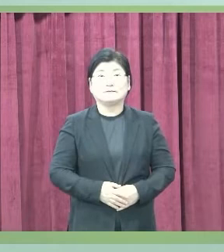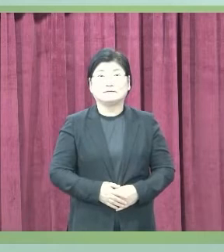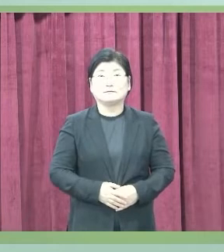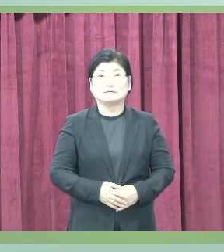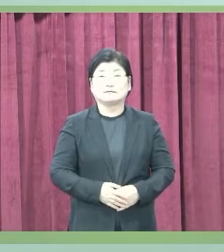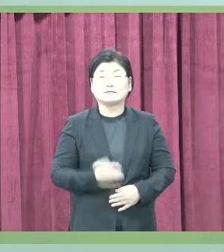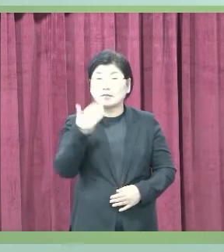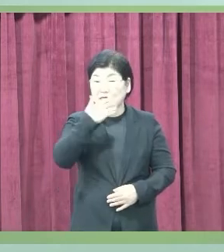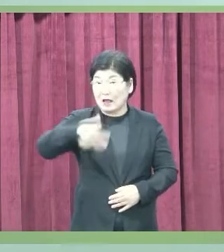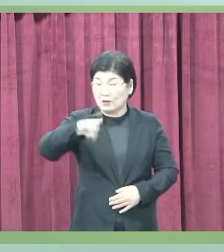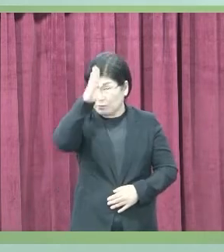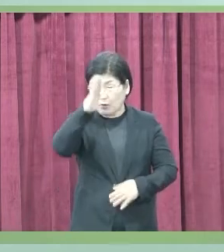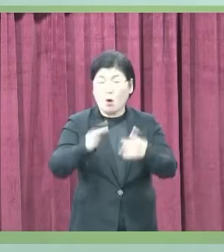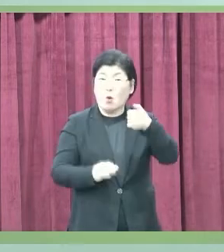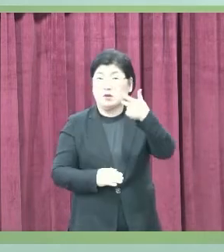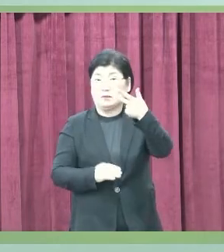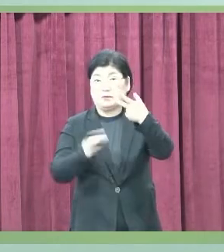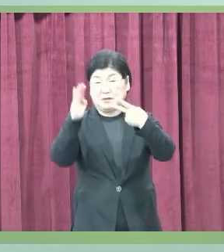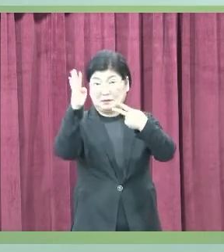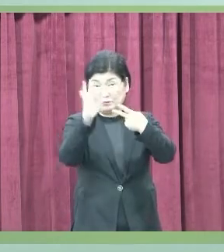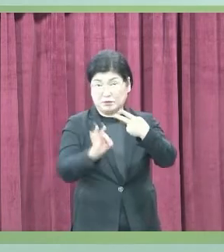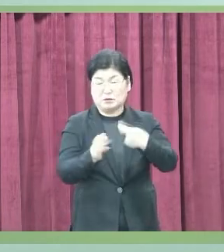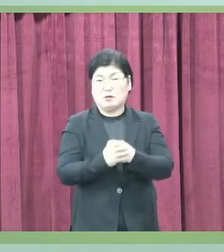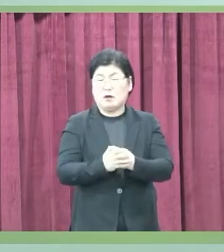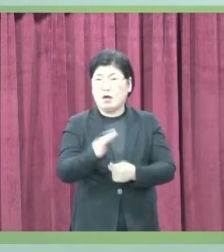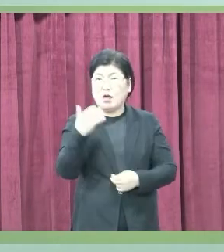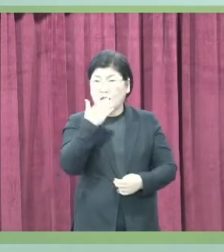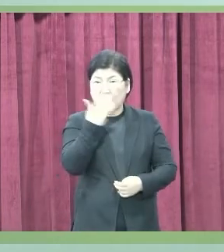여기 당뇨가 52%인데